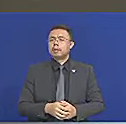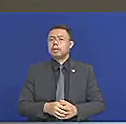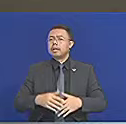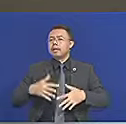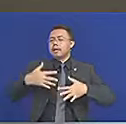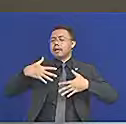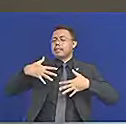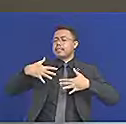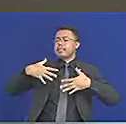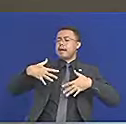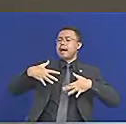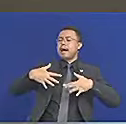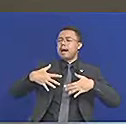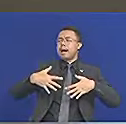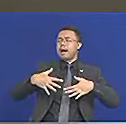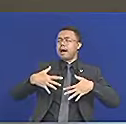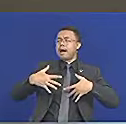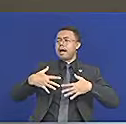gentar